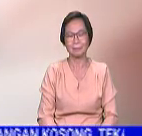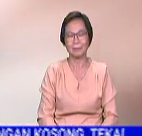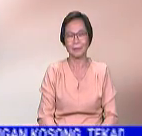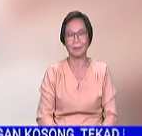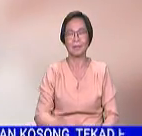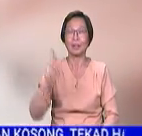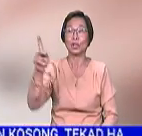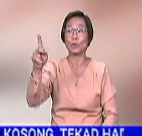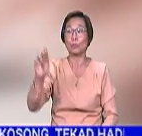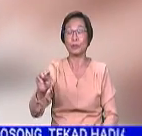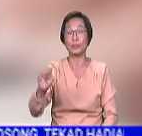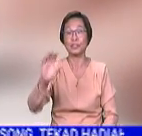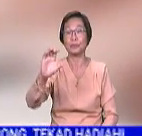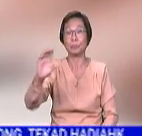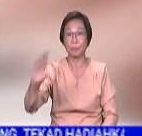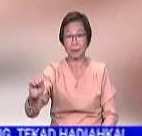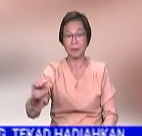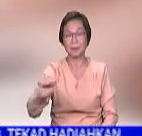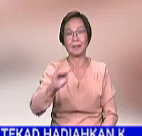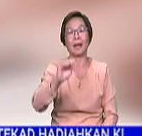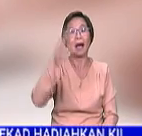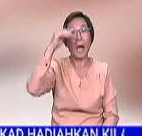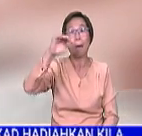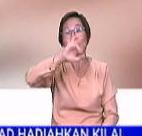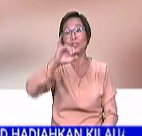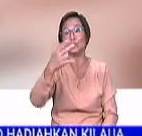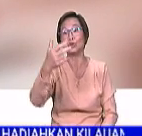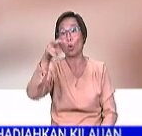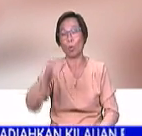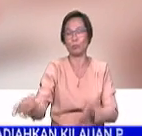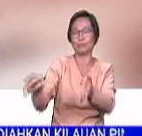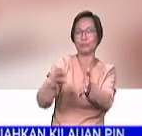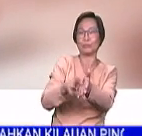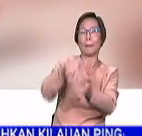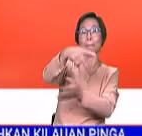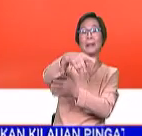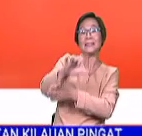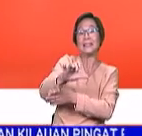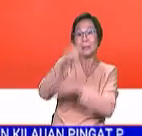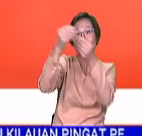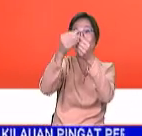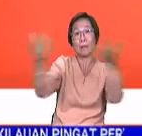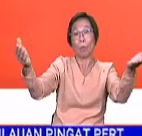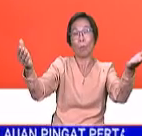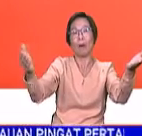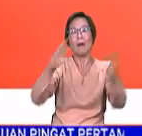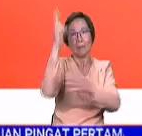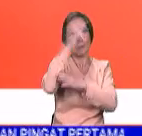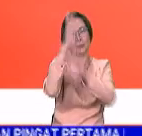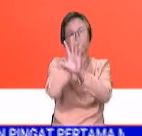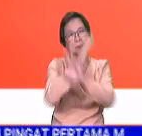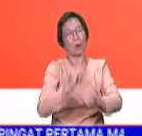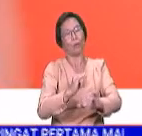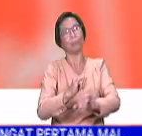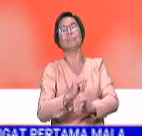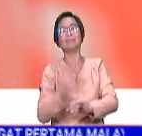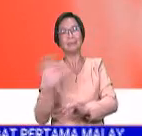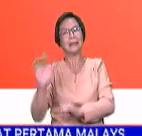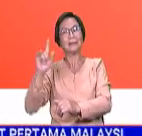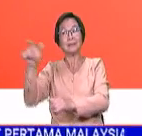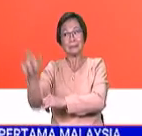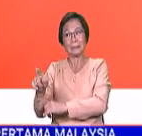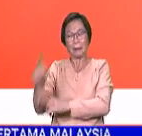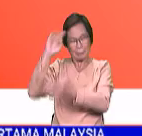ketemu menteri Datuk patinggi Abang Johar itu nopeng dalam satu kenyataan media berkata bagi pihak kerajaan Serawak beliau